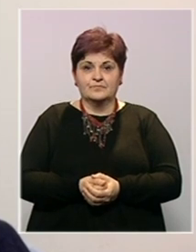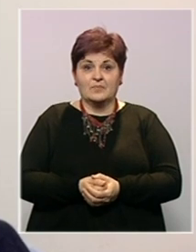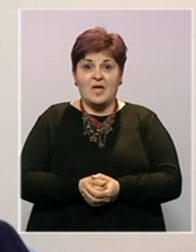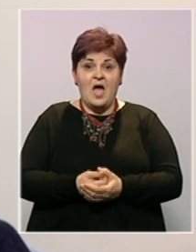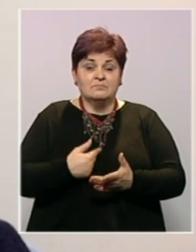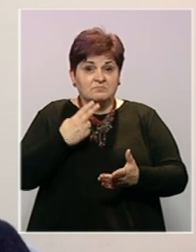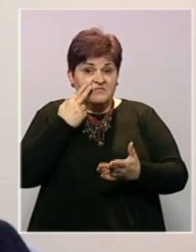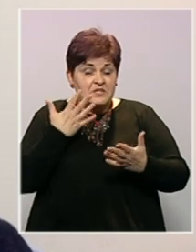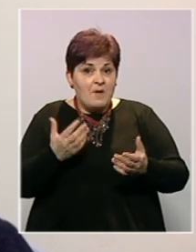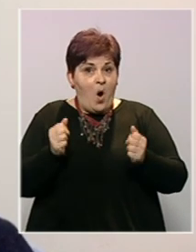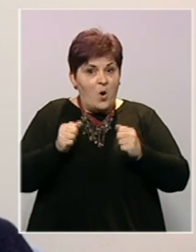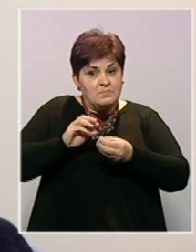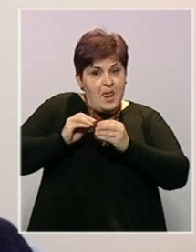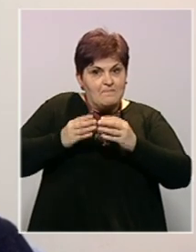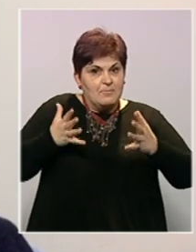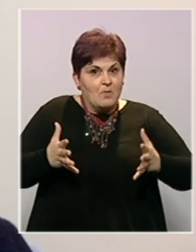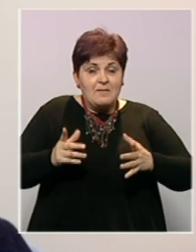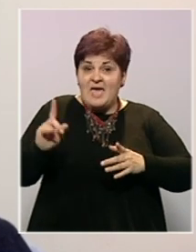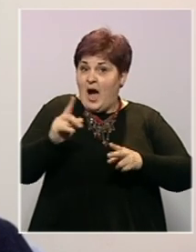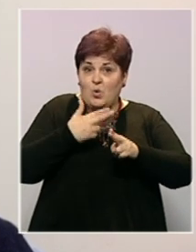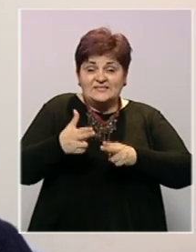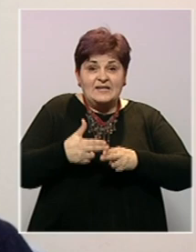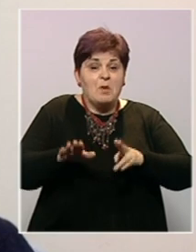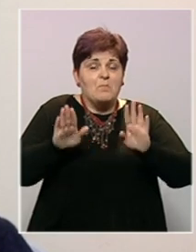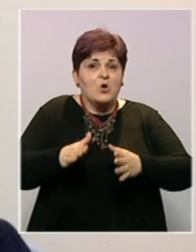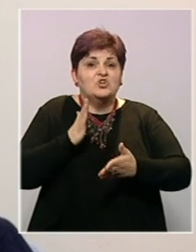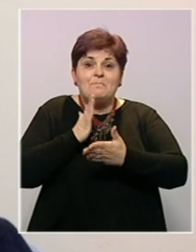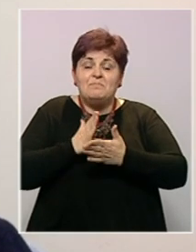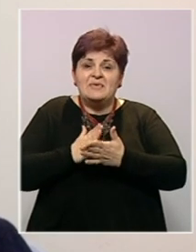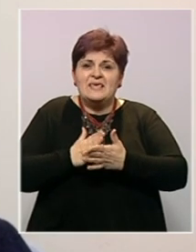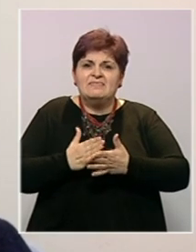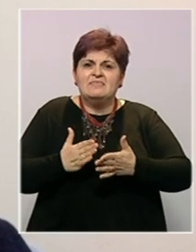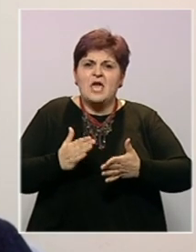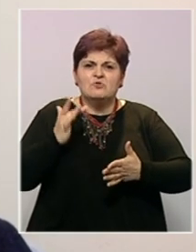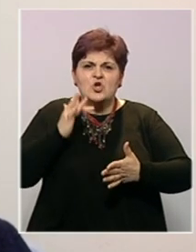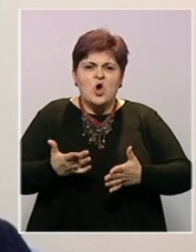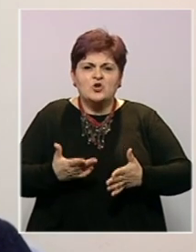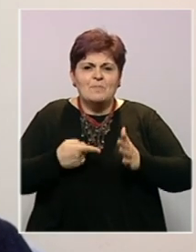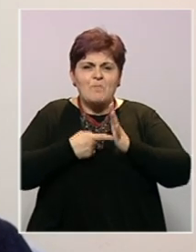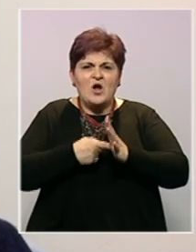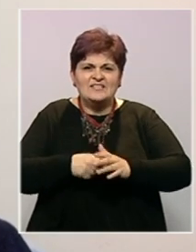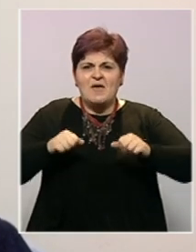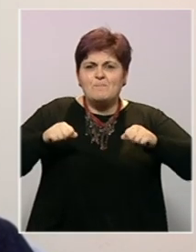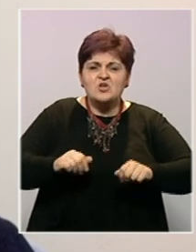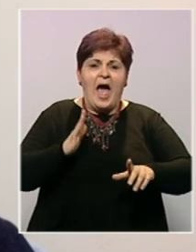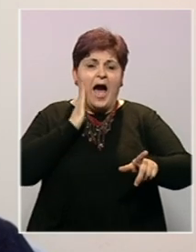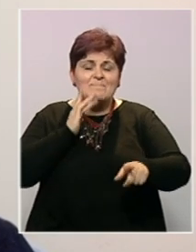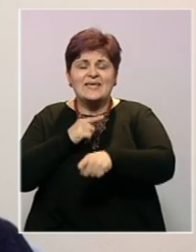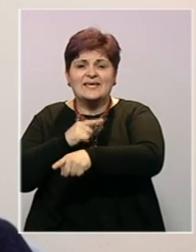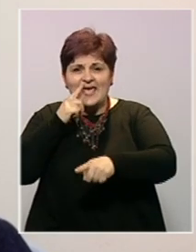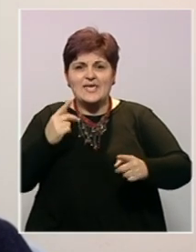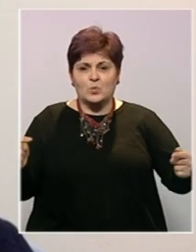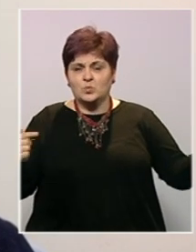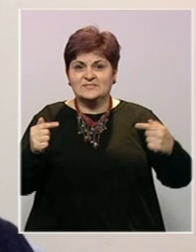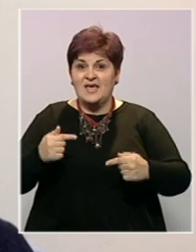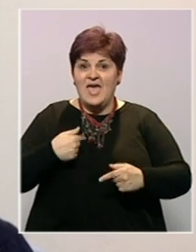Stiče se utisak da je izbio ozbiljan problem i ako se ne riješi, može zaista dovesti do oštre demonstracije moći i SAD-a i Rusije. Još